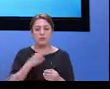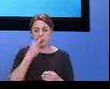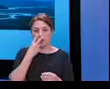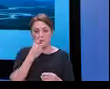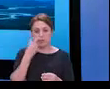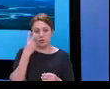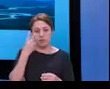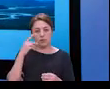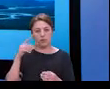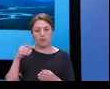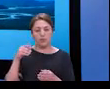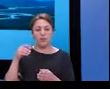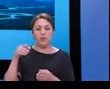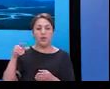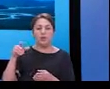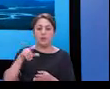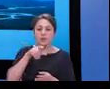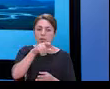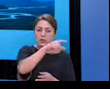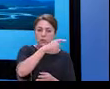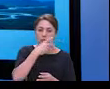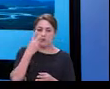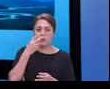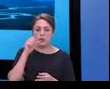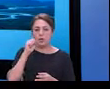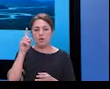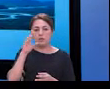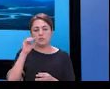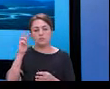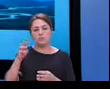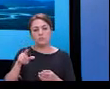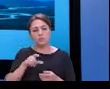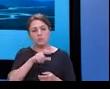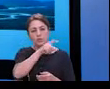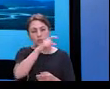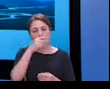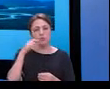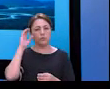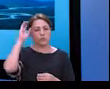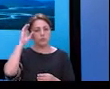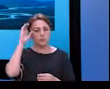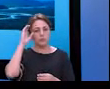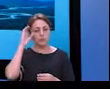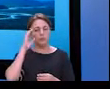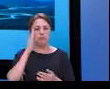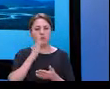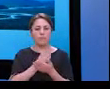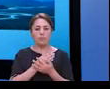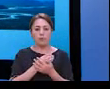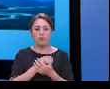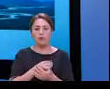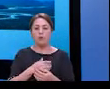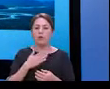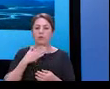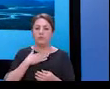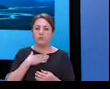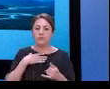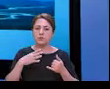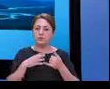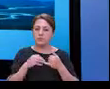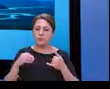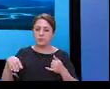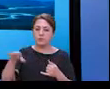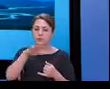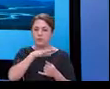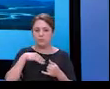дарьё, иккита азим дарьё Ўзбекистонда нима қилади? Оқиб ўтар экан. Демак, бизнинг тупроғимизнинг серунун